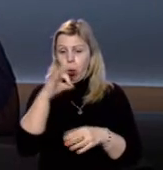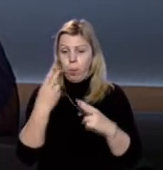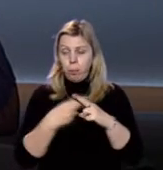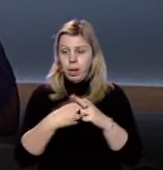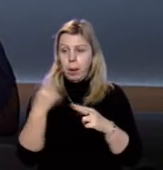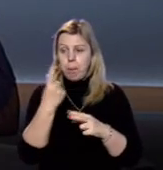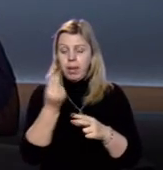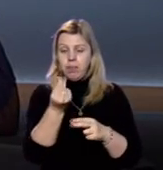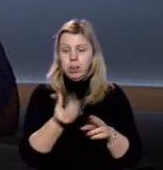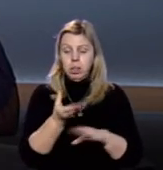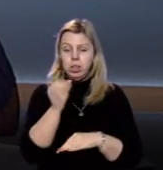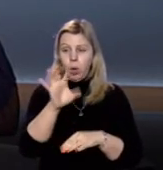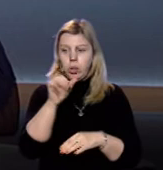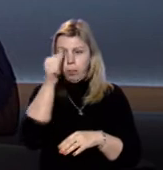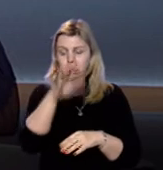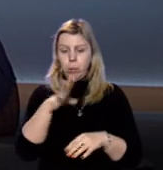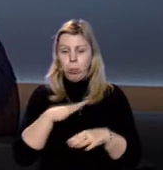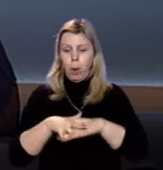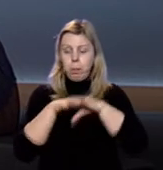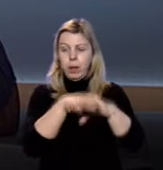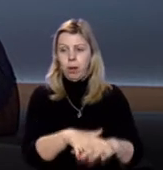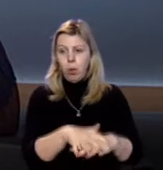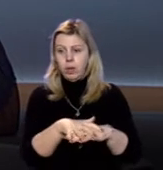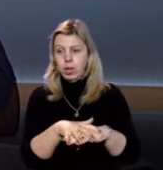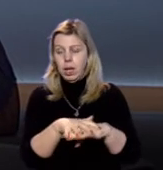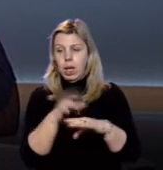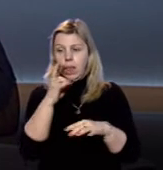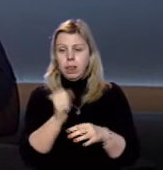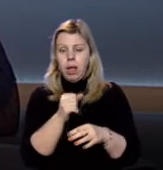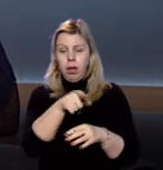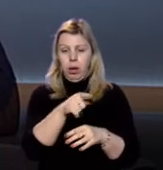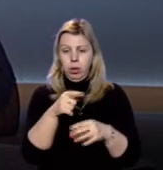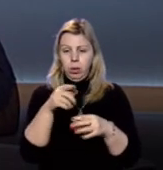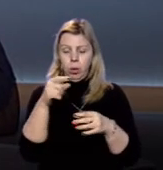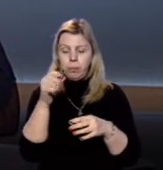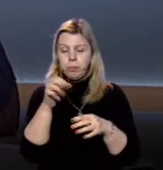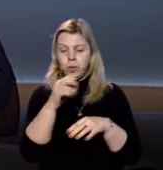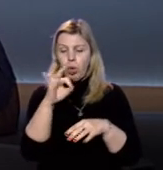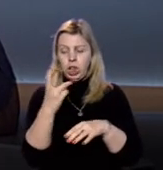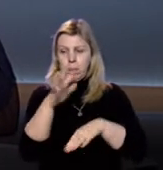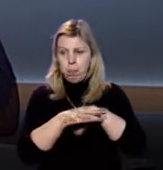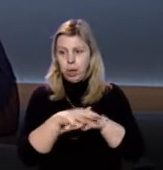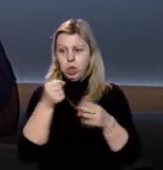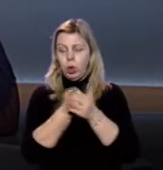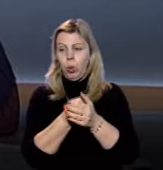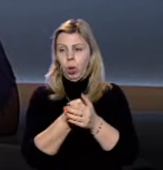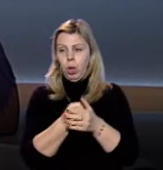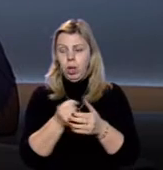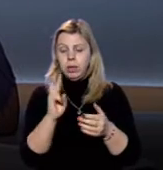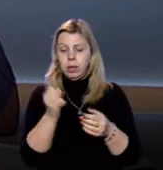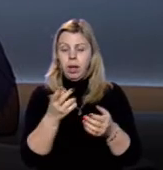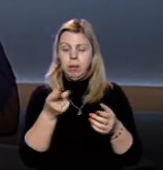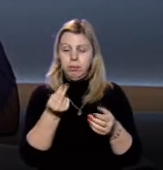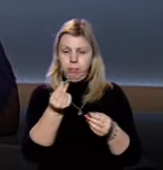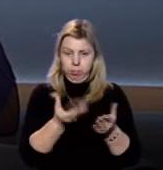то перші кошти за жовтень місяць були перераховані на відповідні облікові рахунки Ощадбанку і для